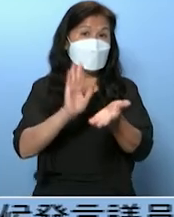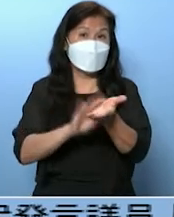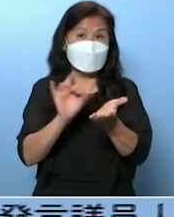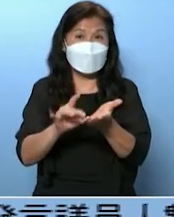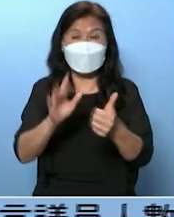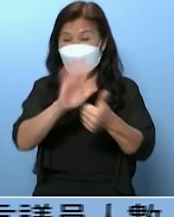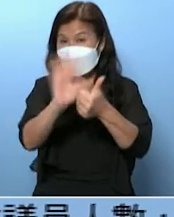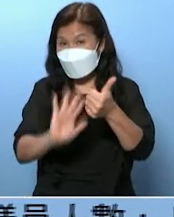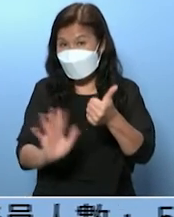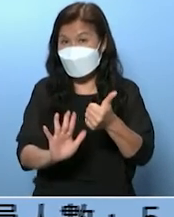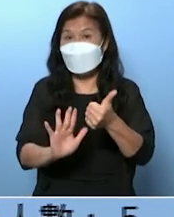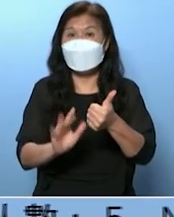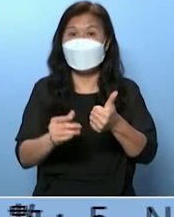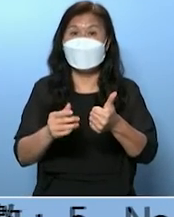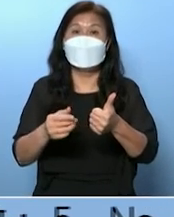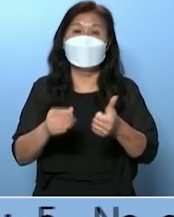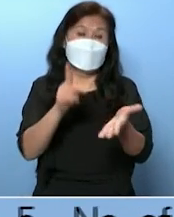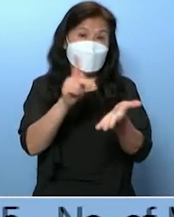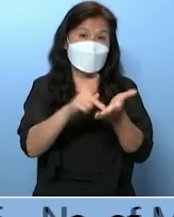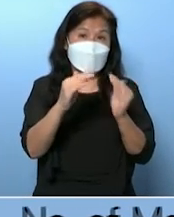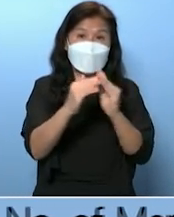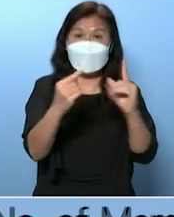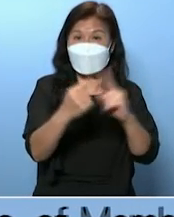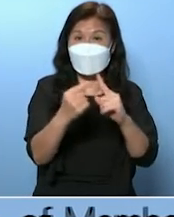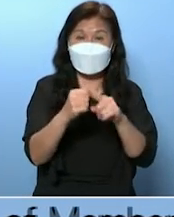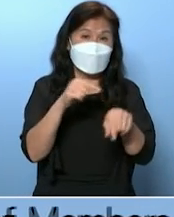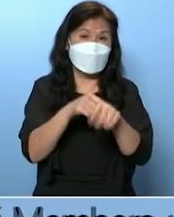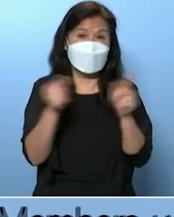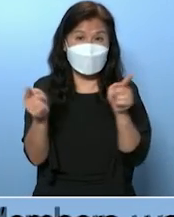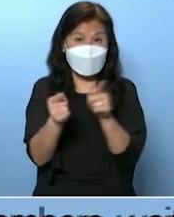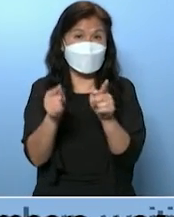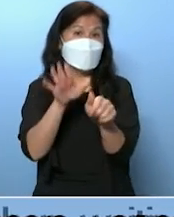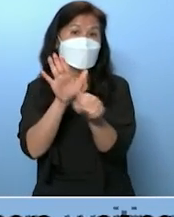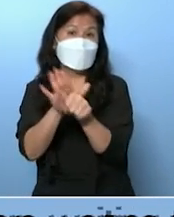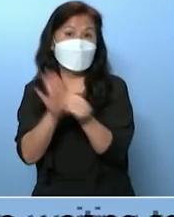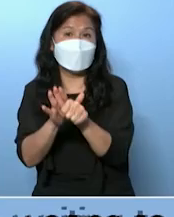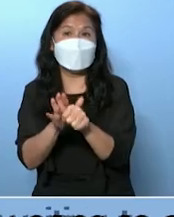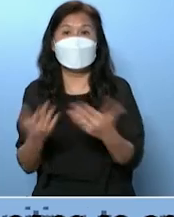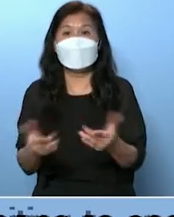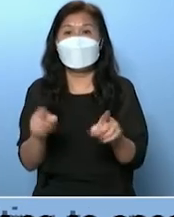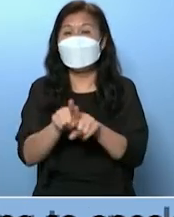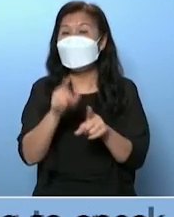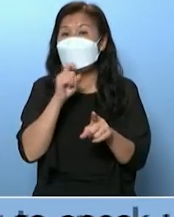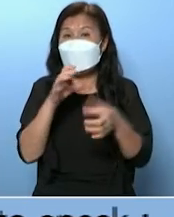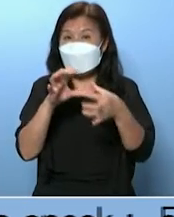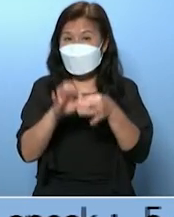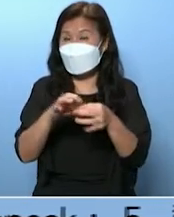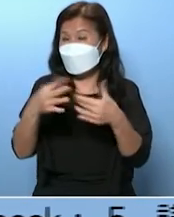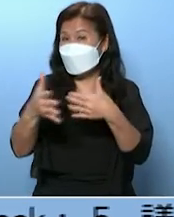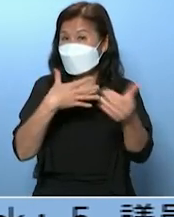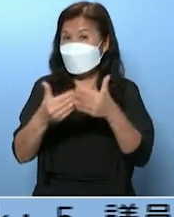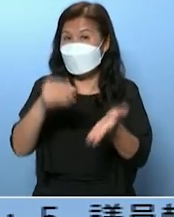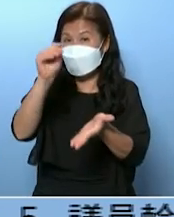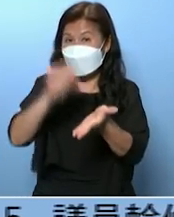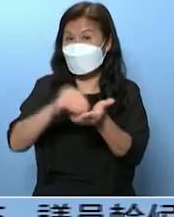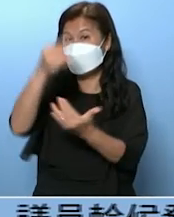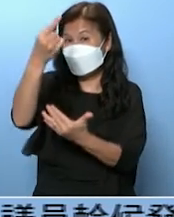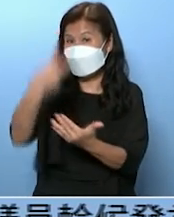情打擊的商業租戶提供短期的保護措施，以及就相關的事宜訂定條